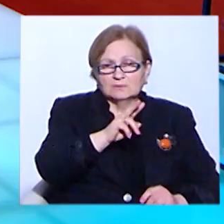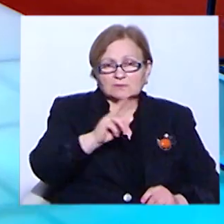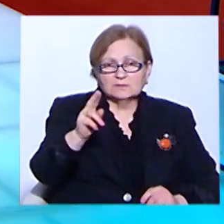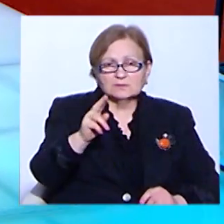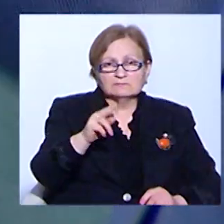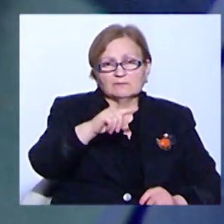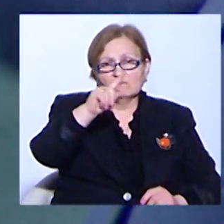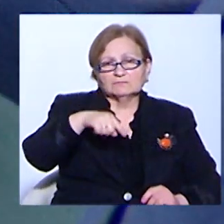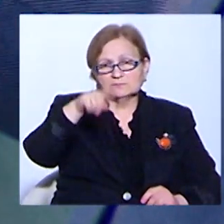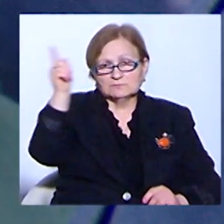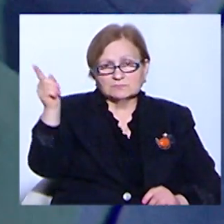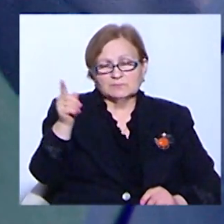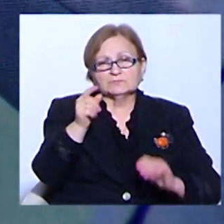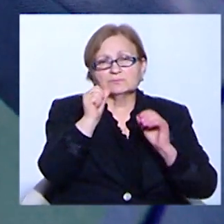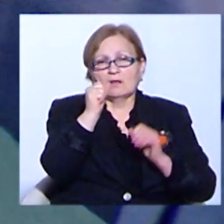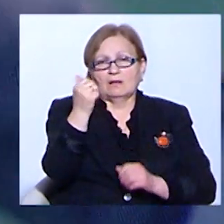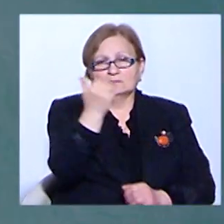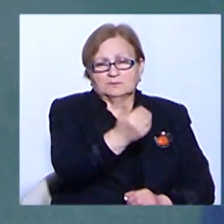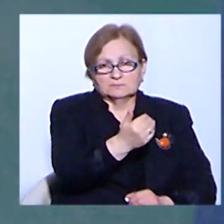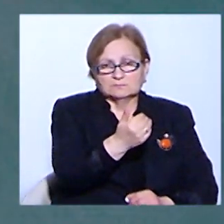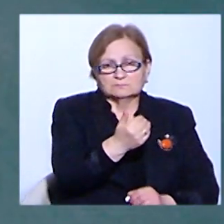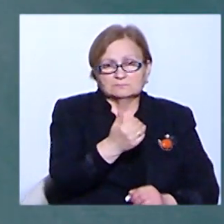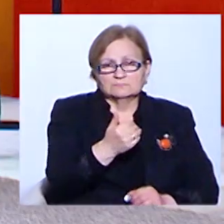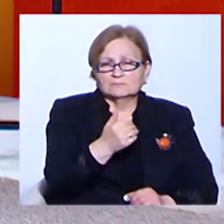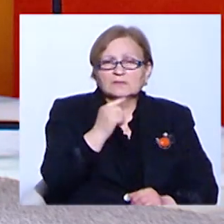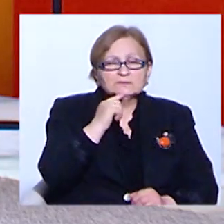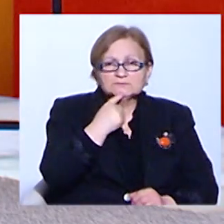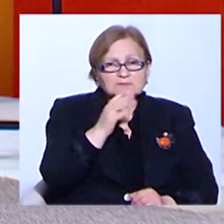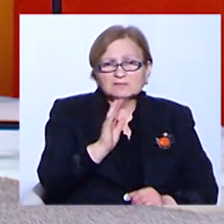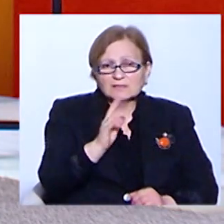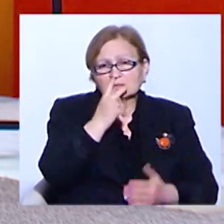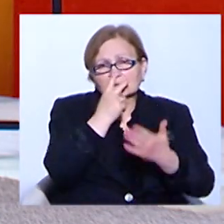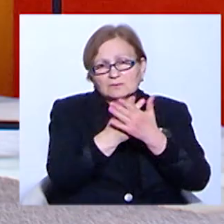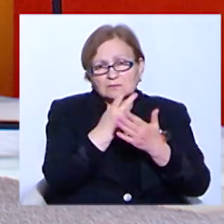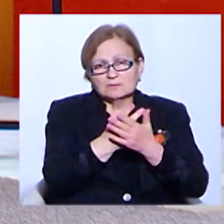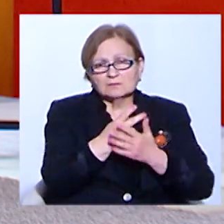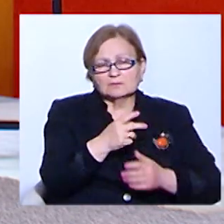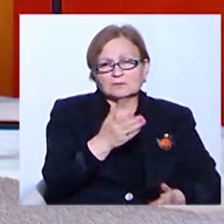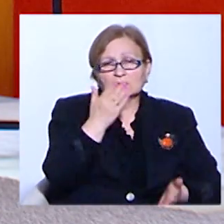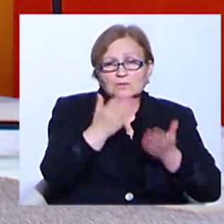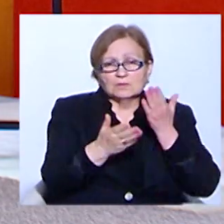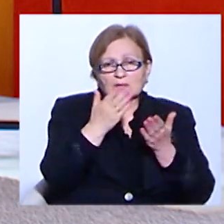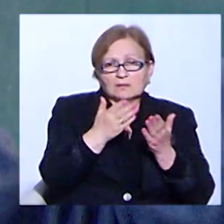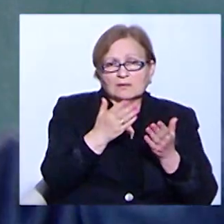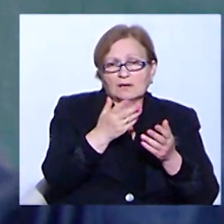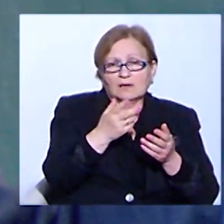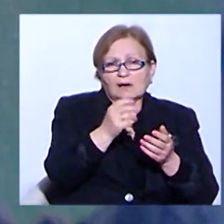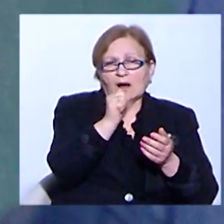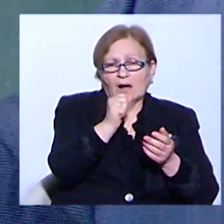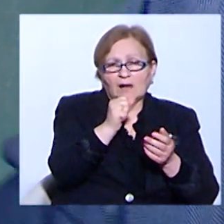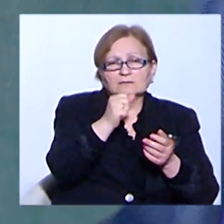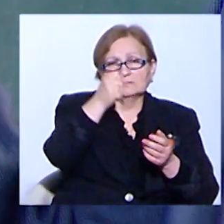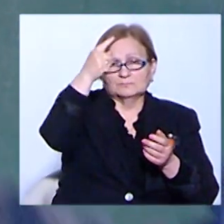კვადრატული ფესვი a-დან. ასევე არ არის რთული ვაჩვენოთ, რომ კუბური ფესვი თუ აღვნიშნოთ, ესე იგი აი მოდით ა